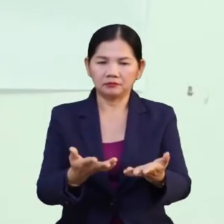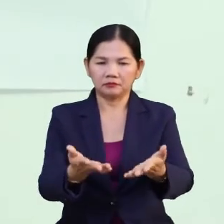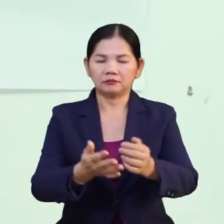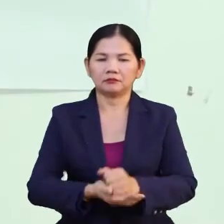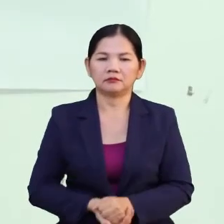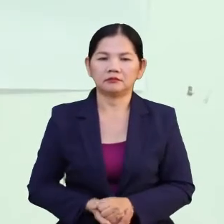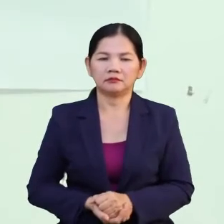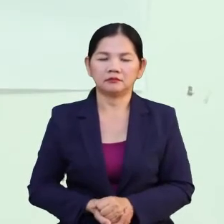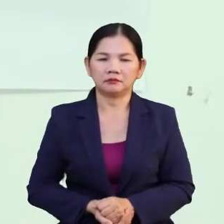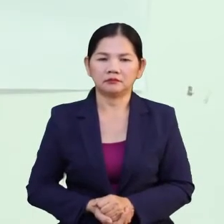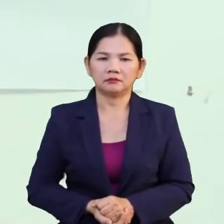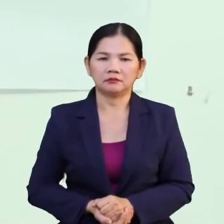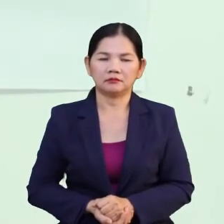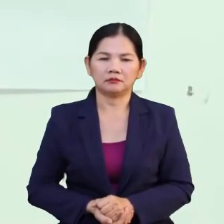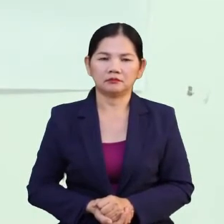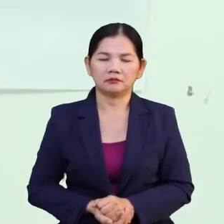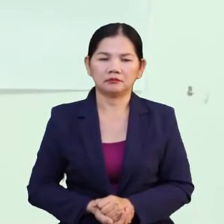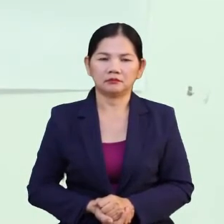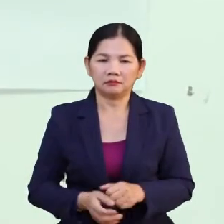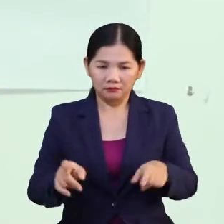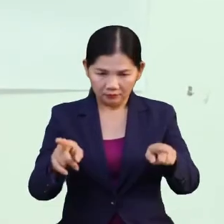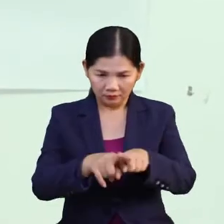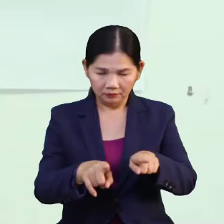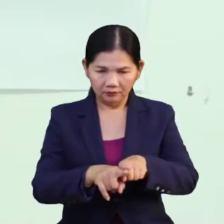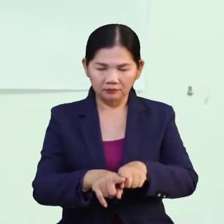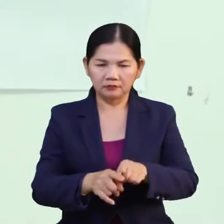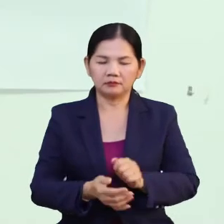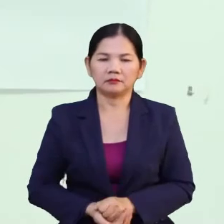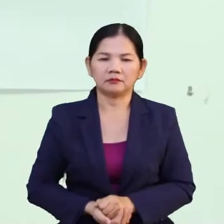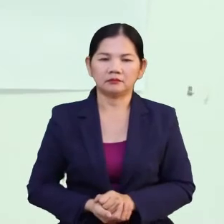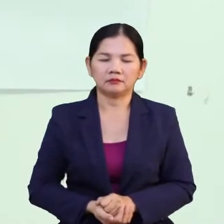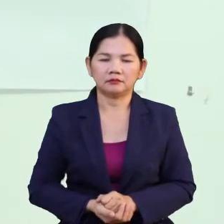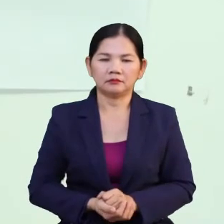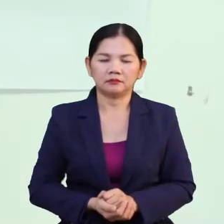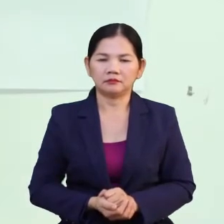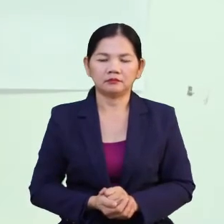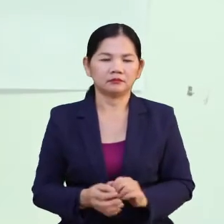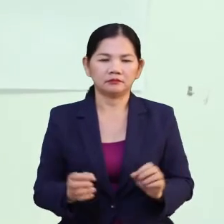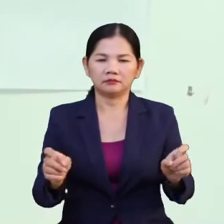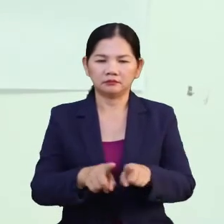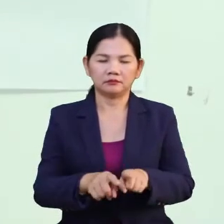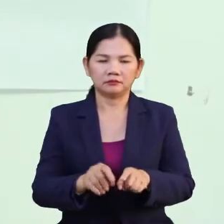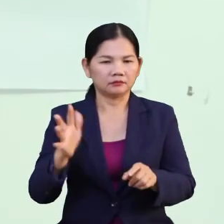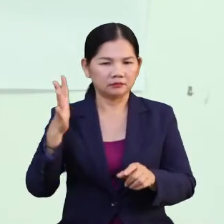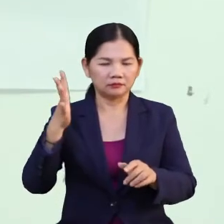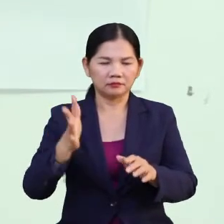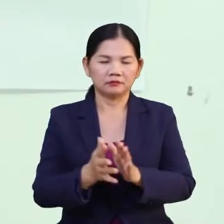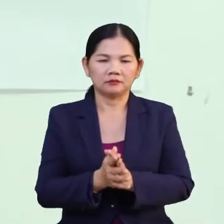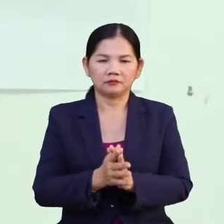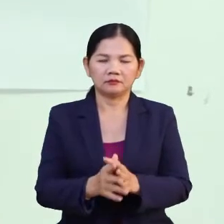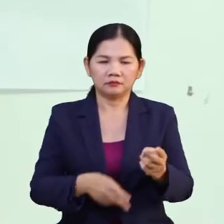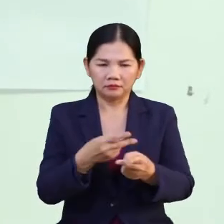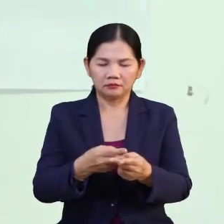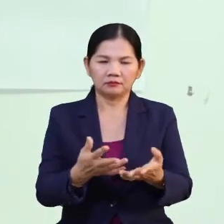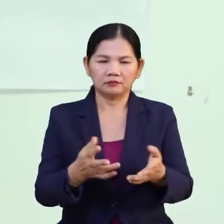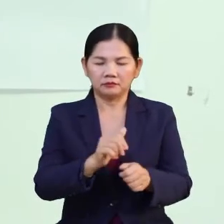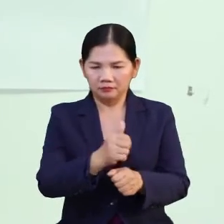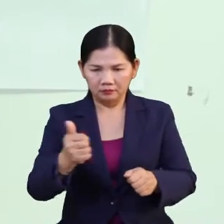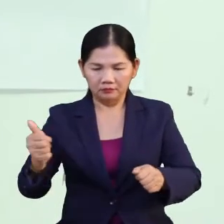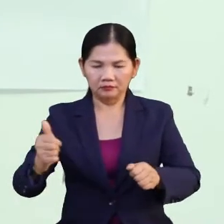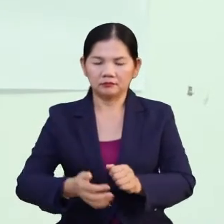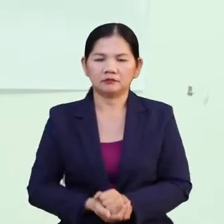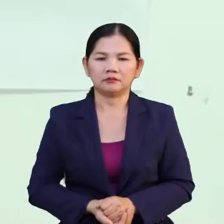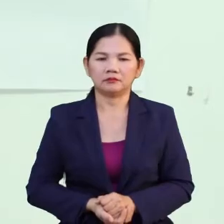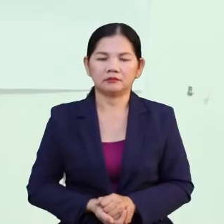នដូចអ្នកគ្រូដែរណាចាកូនខ្លះក៏អត់បានដូចអ្នកគ្រូទាំងស្រុងដែរណាក៏មានចំណុចខ្លងនឹងខ្លះខ្លះដែរមែនទេកូ